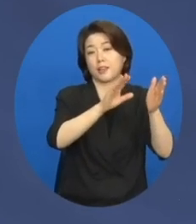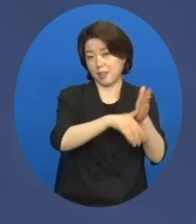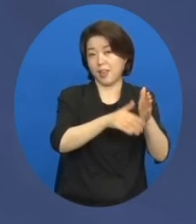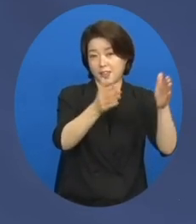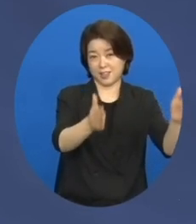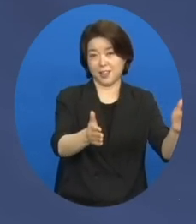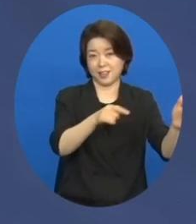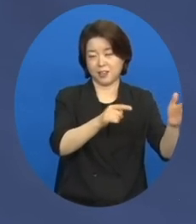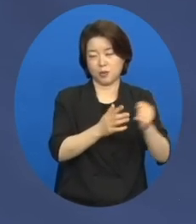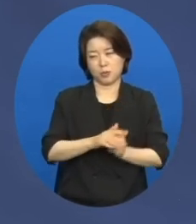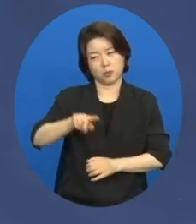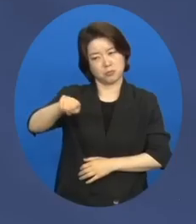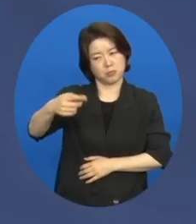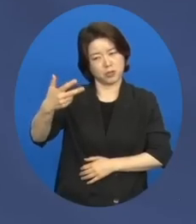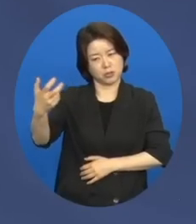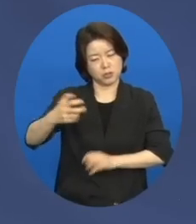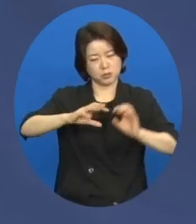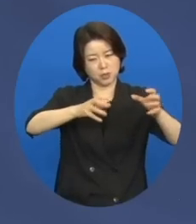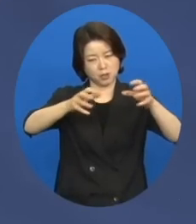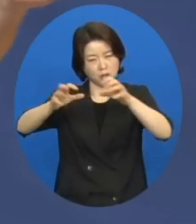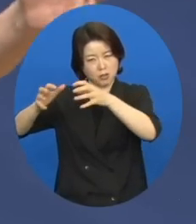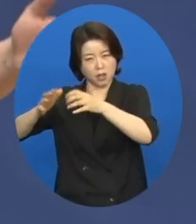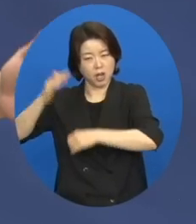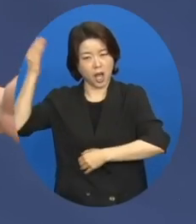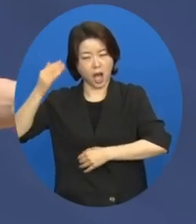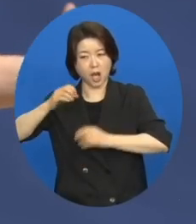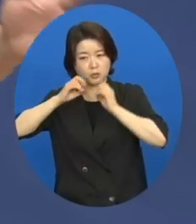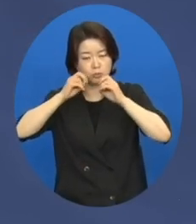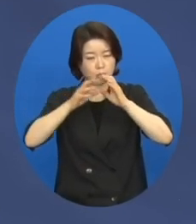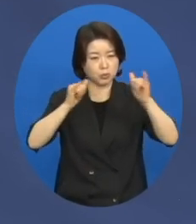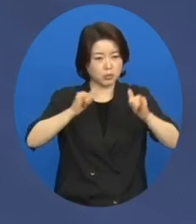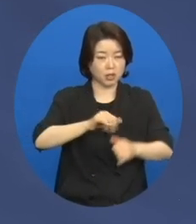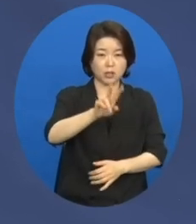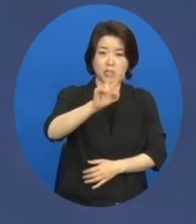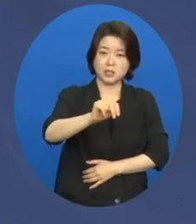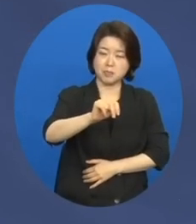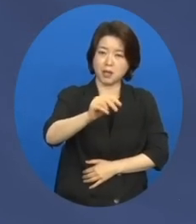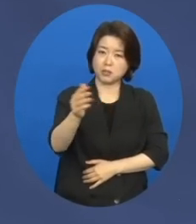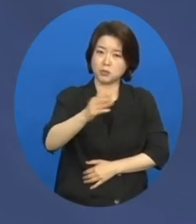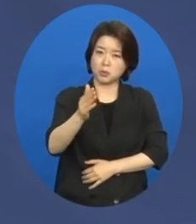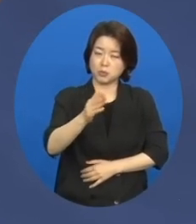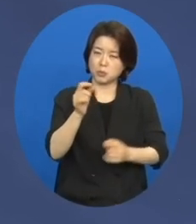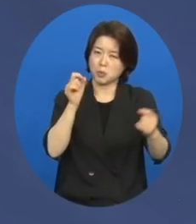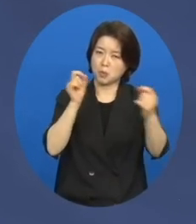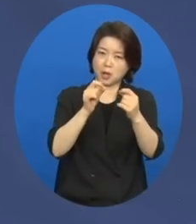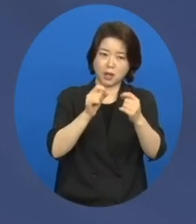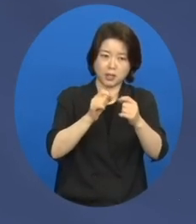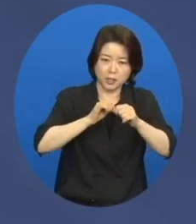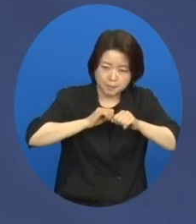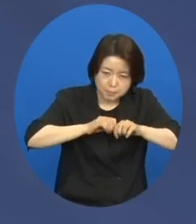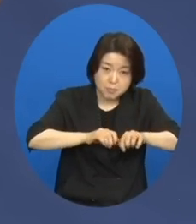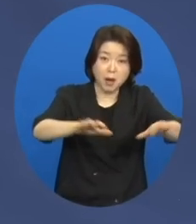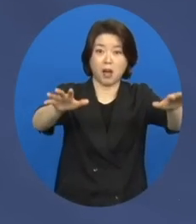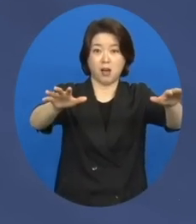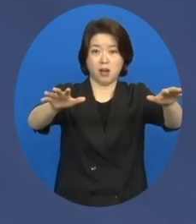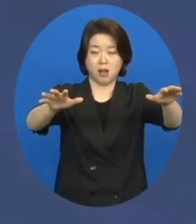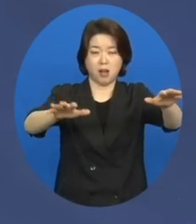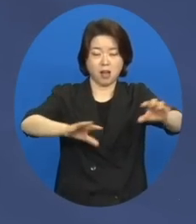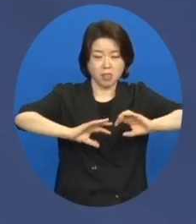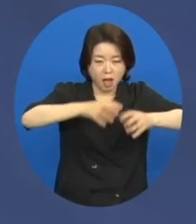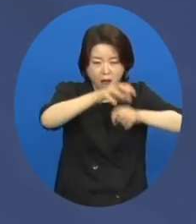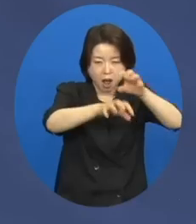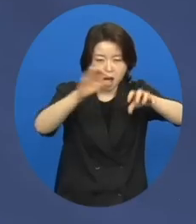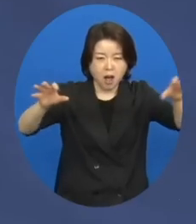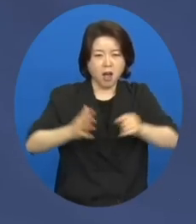한 170여 개 넘는 나라에 한국 선교사님들이 거의 2만 명 가까이 막 쏟아져 나가서 각 곳에서